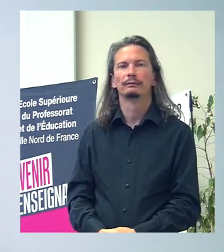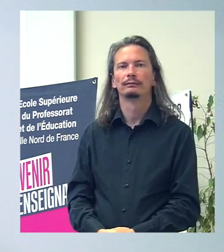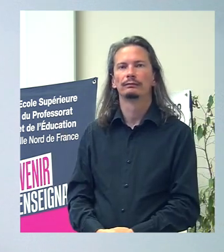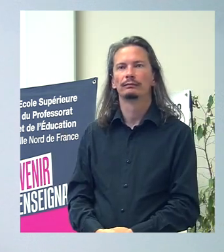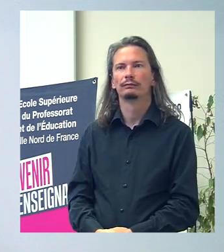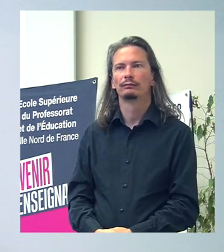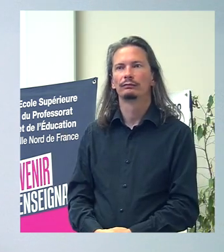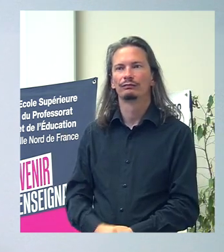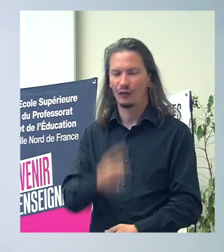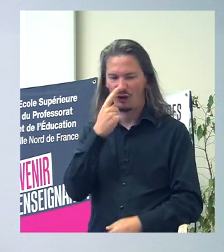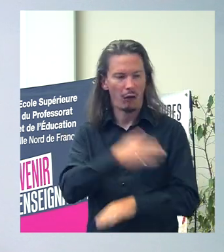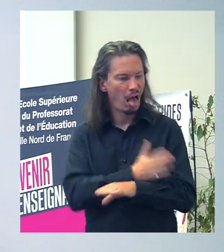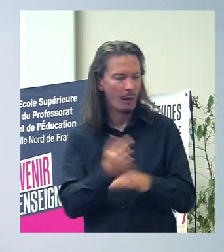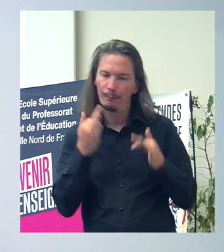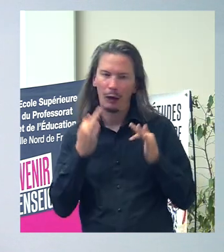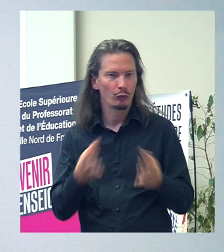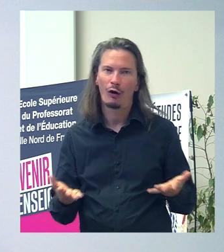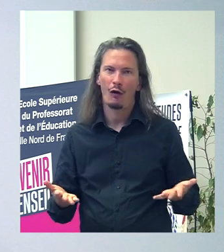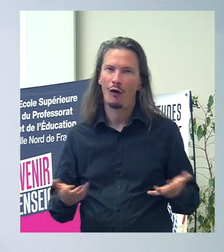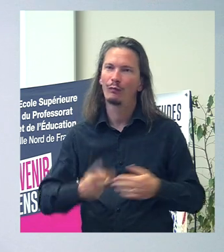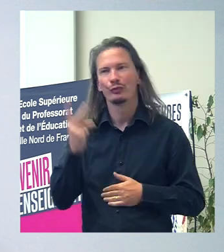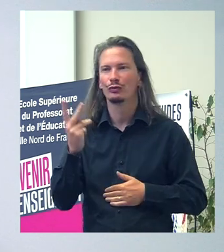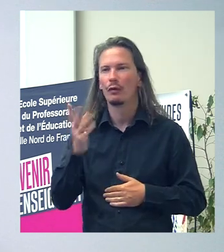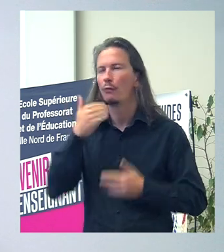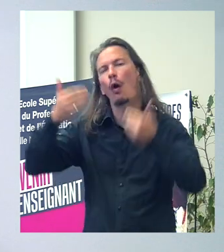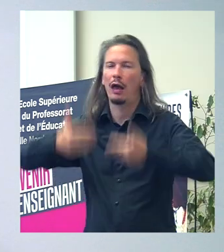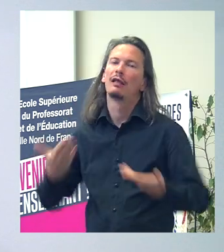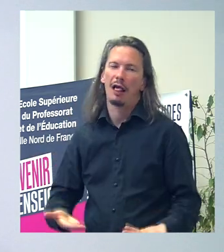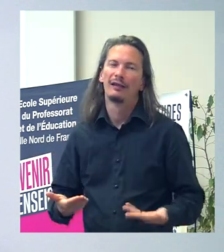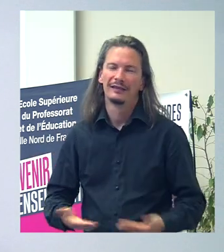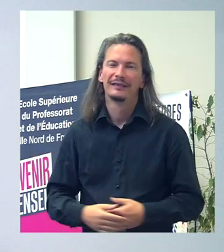pense pas qu'on ait le temps. Hein? On va s'arrêter là.